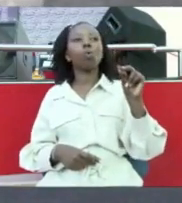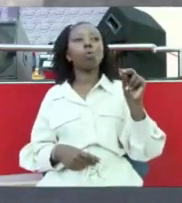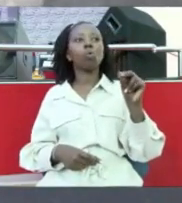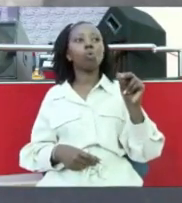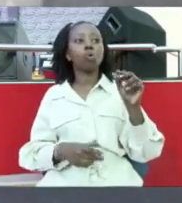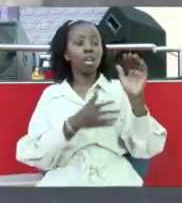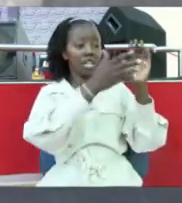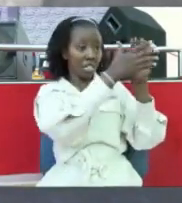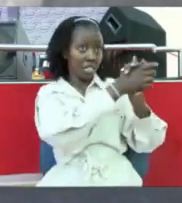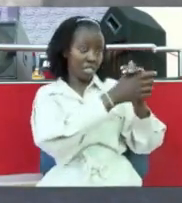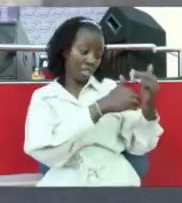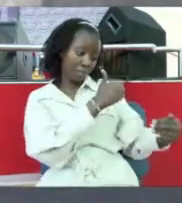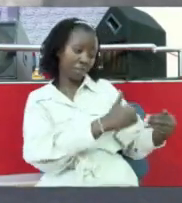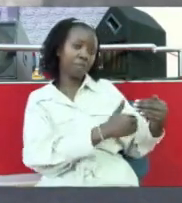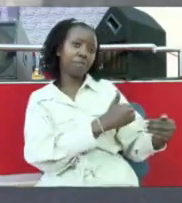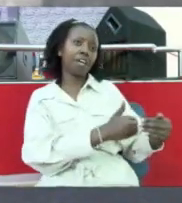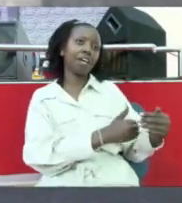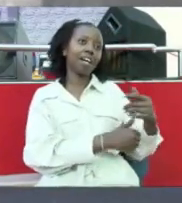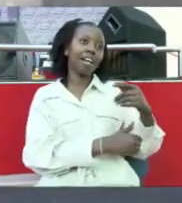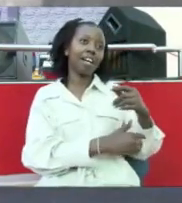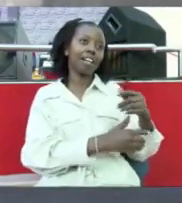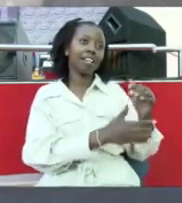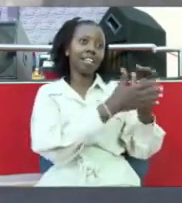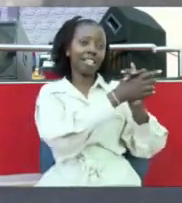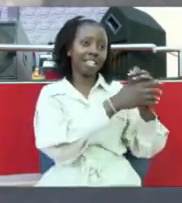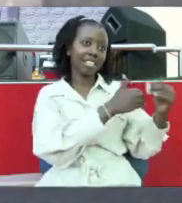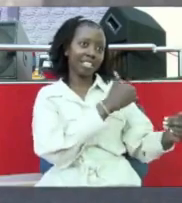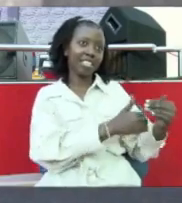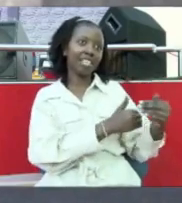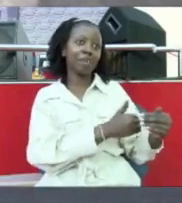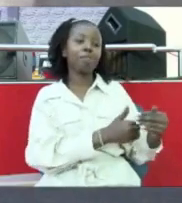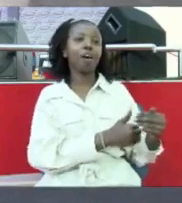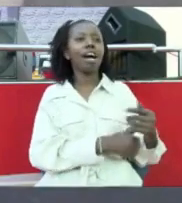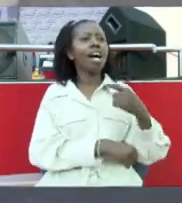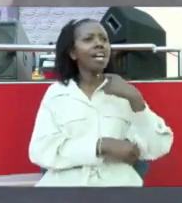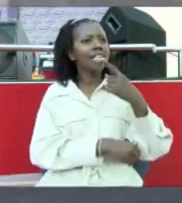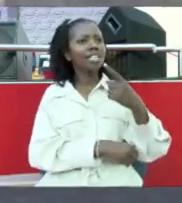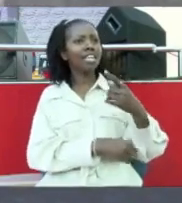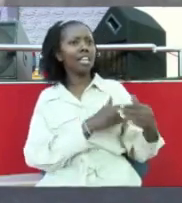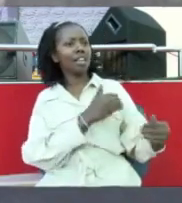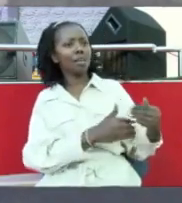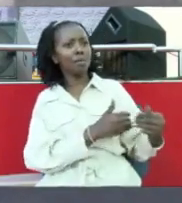huyo Mwafrika. Salimia huyo Mwafrika. Greet that African man. Tell